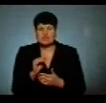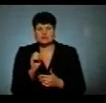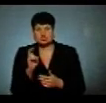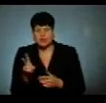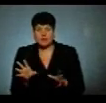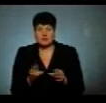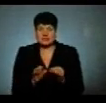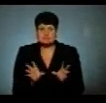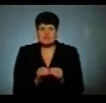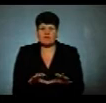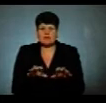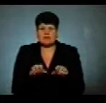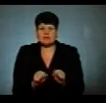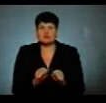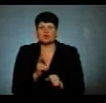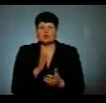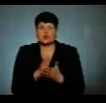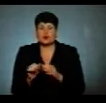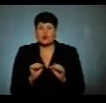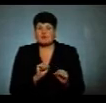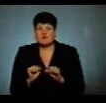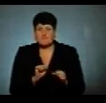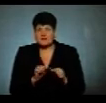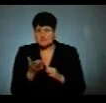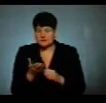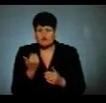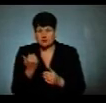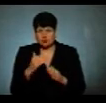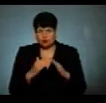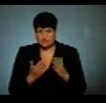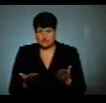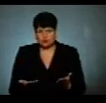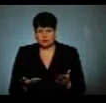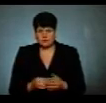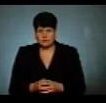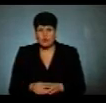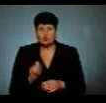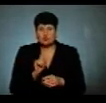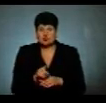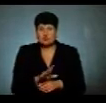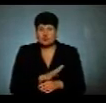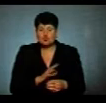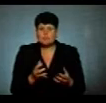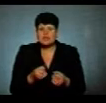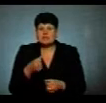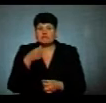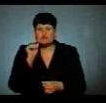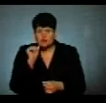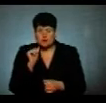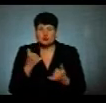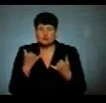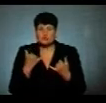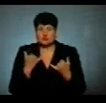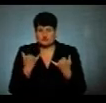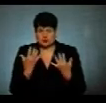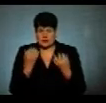об'єднання співвласники, або хто є управителем балансоутримувач вашого будинку. Доручення було прийнято вчора. Сьогоднішнього